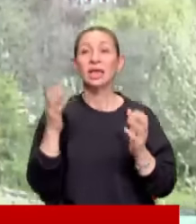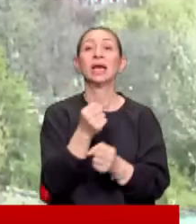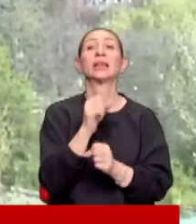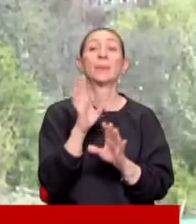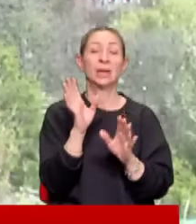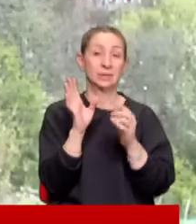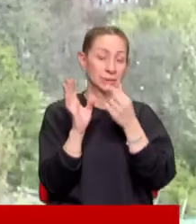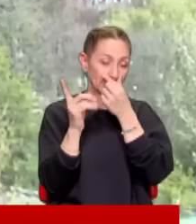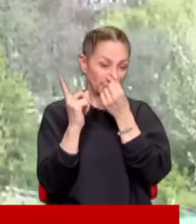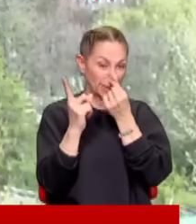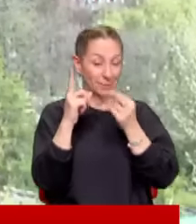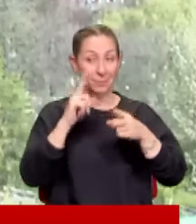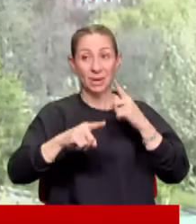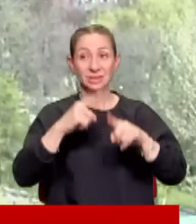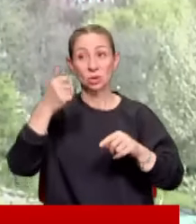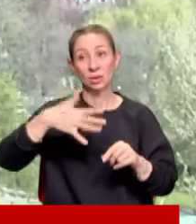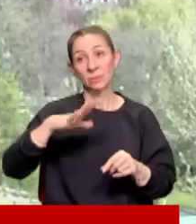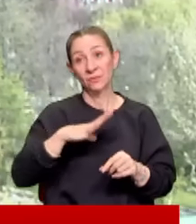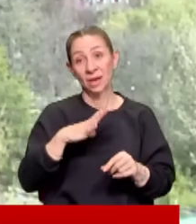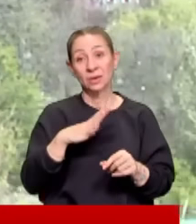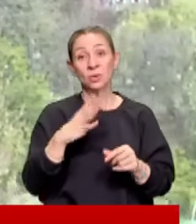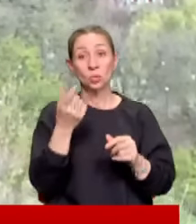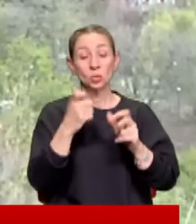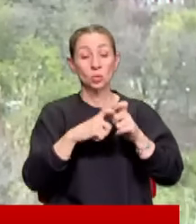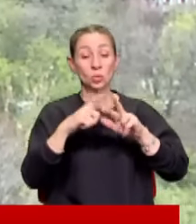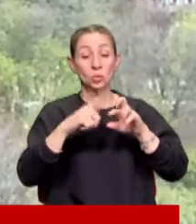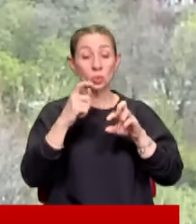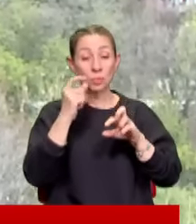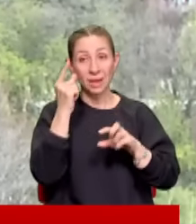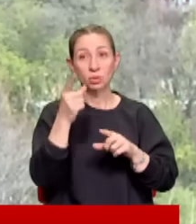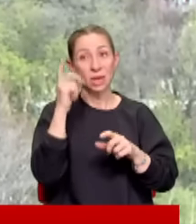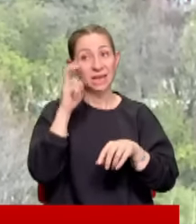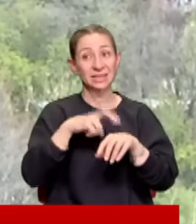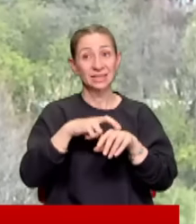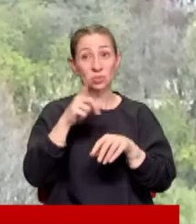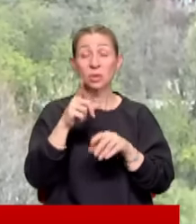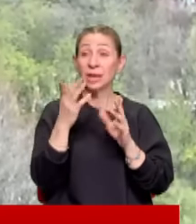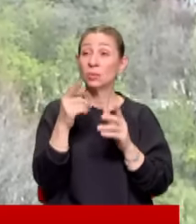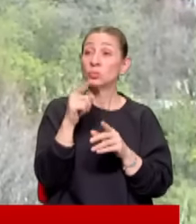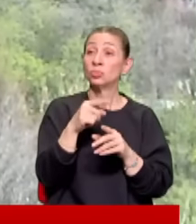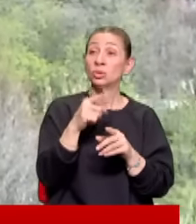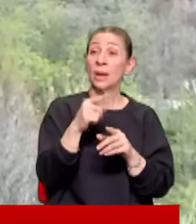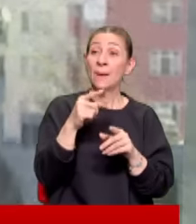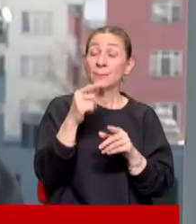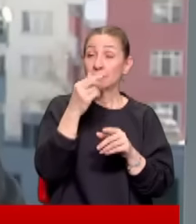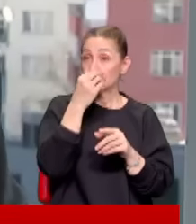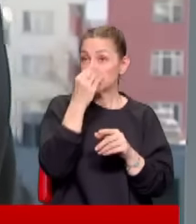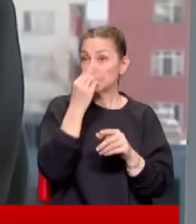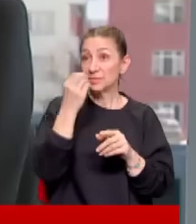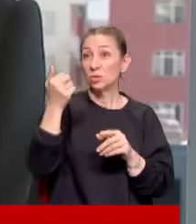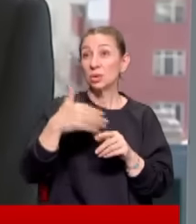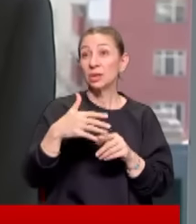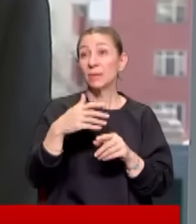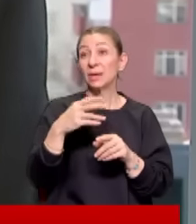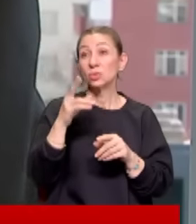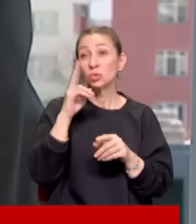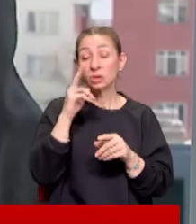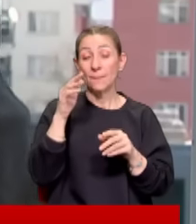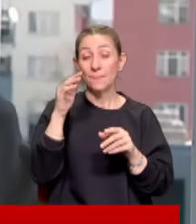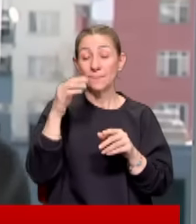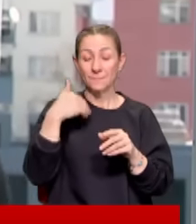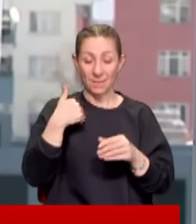yakalayamayan da bir parti yönetimi var. Ve Uğur Poyraz da galiba bunu hatırlatıyor. Yani burada o parti yönetimine sonuçta partinin